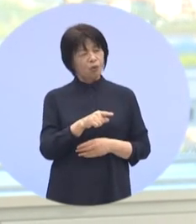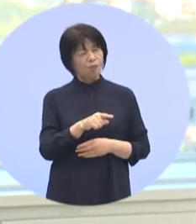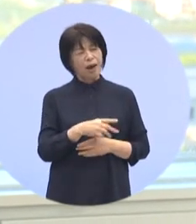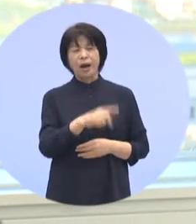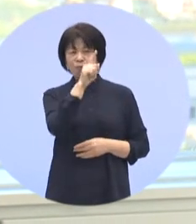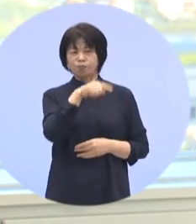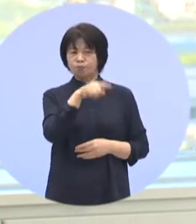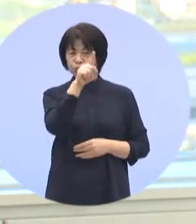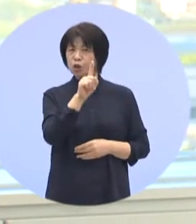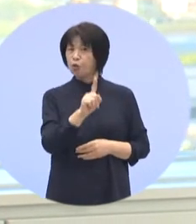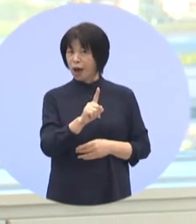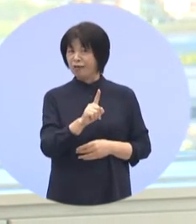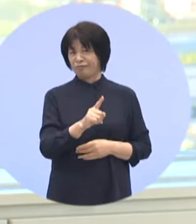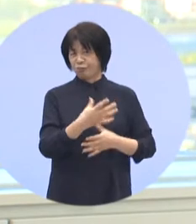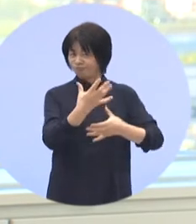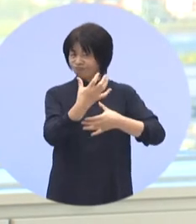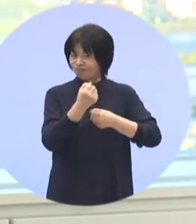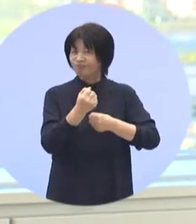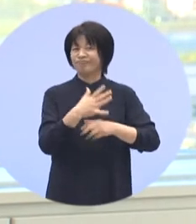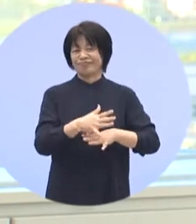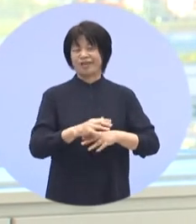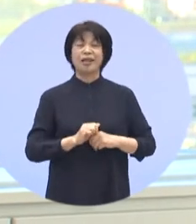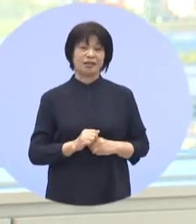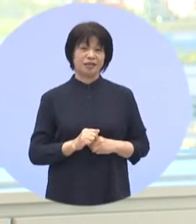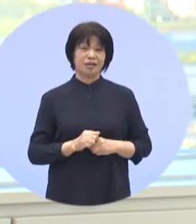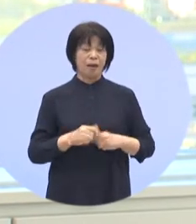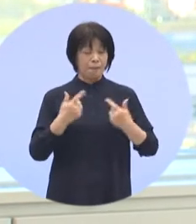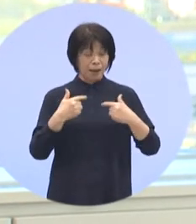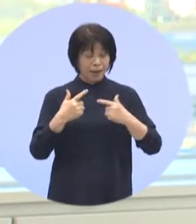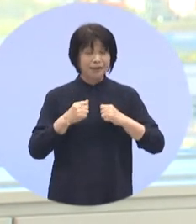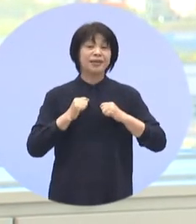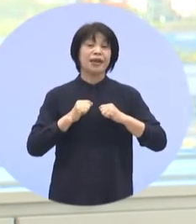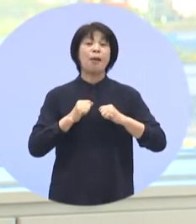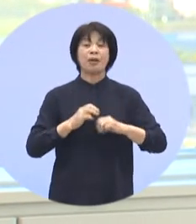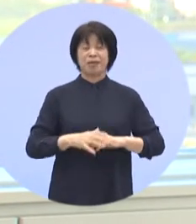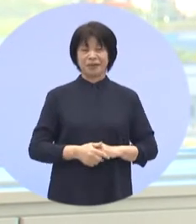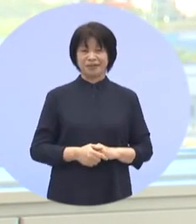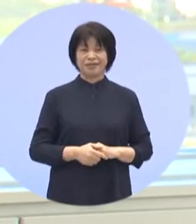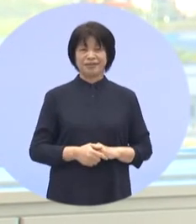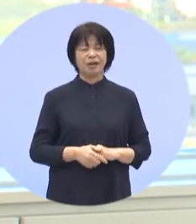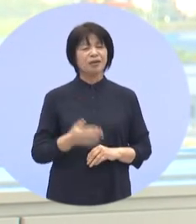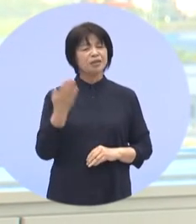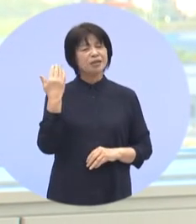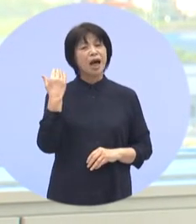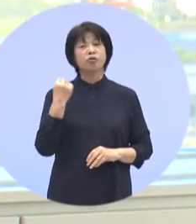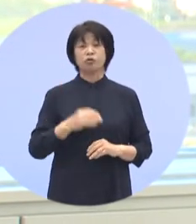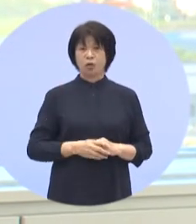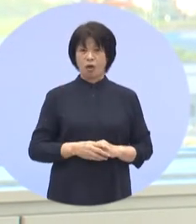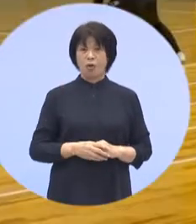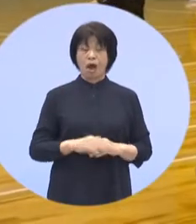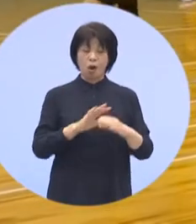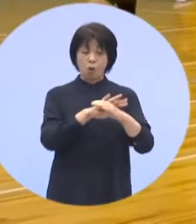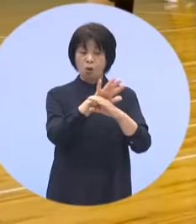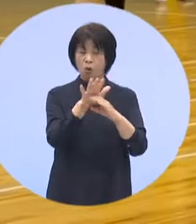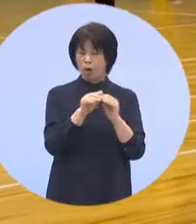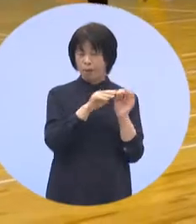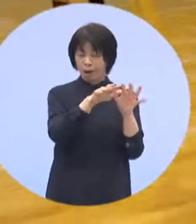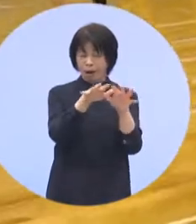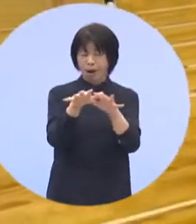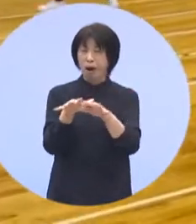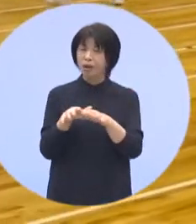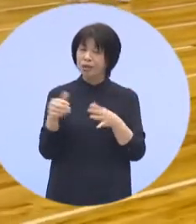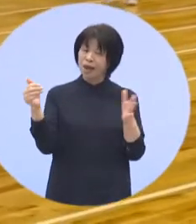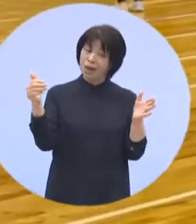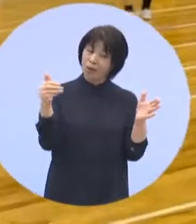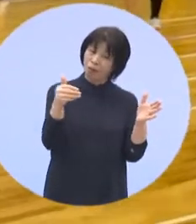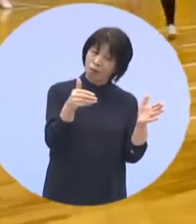毎日練習に励んでいるんですが、昨シーズンはコロナウイルスの影響で最後まで戦い抜くことができ